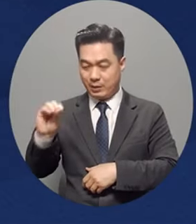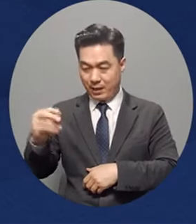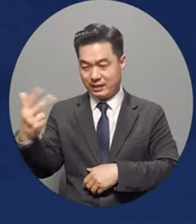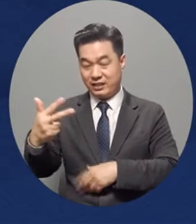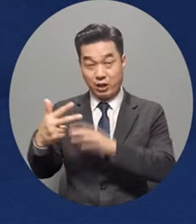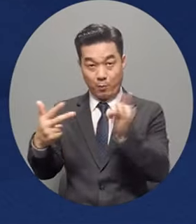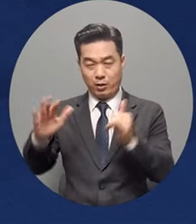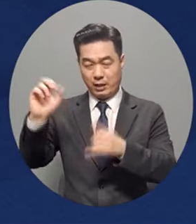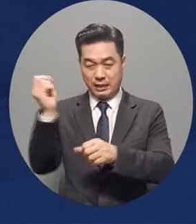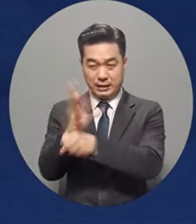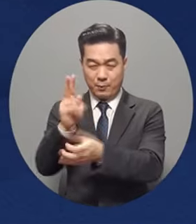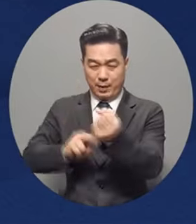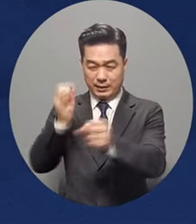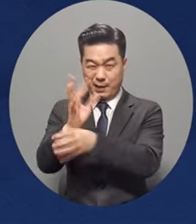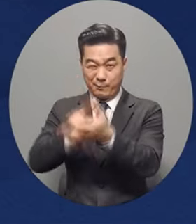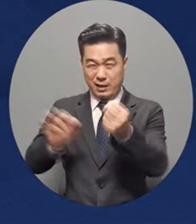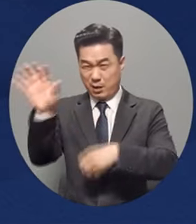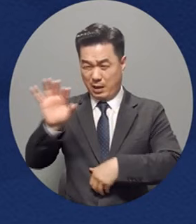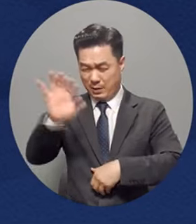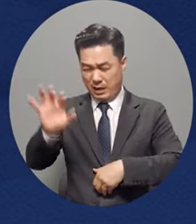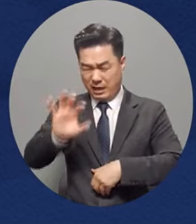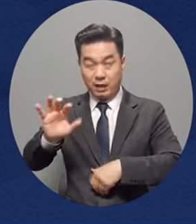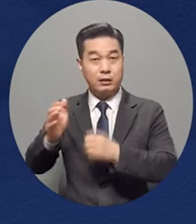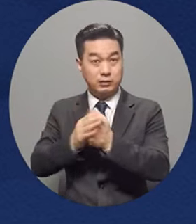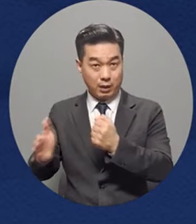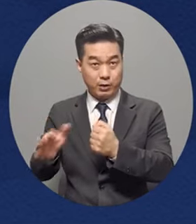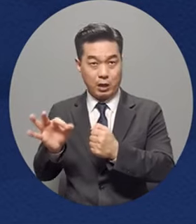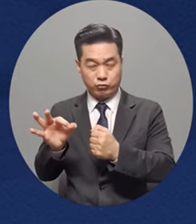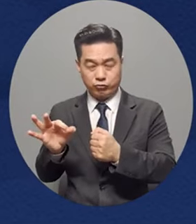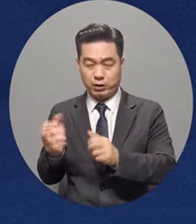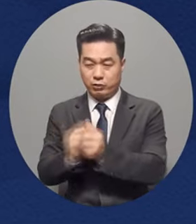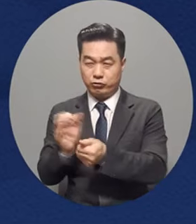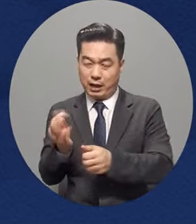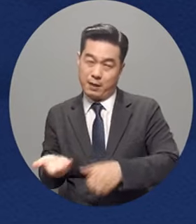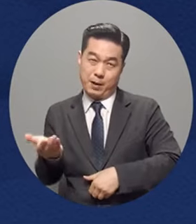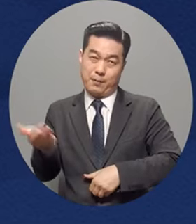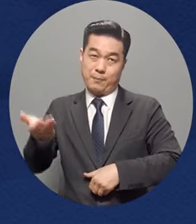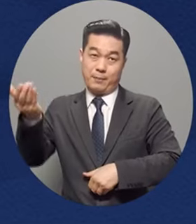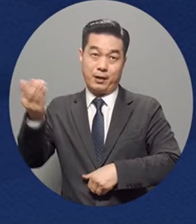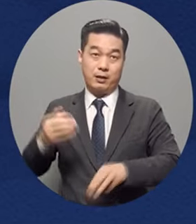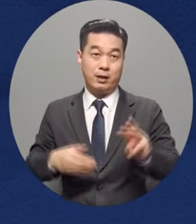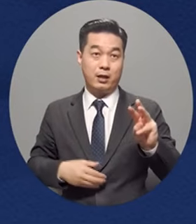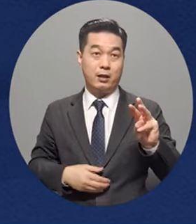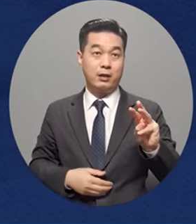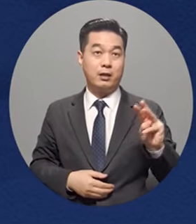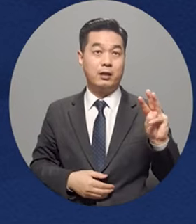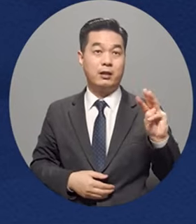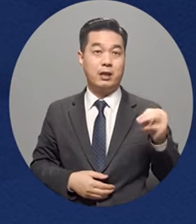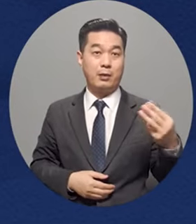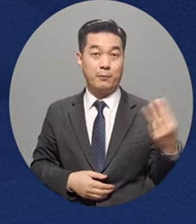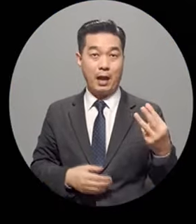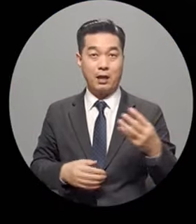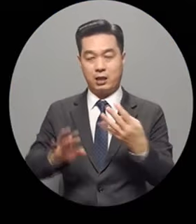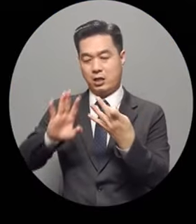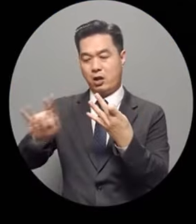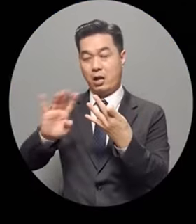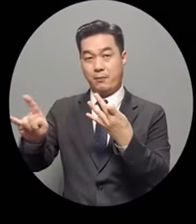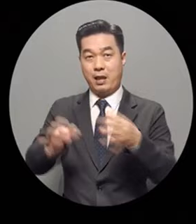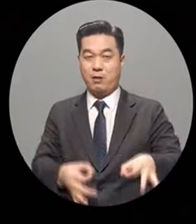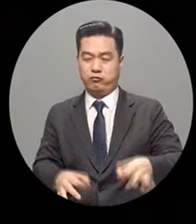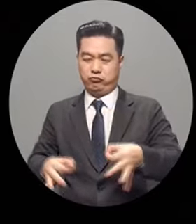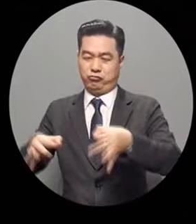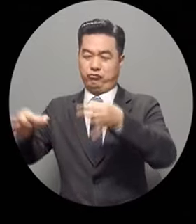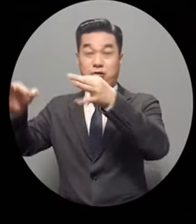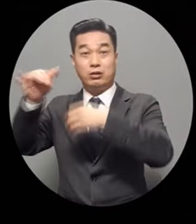10월 3,400원대였던 영풍재지 주가는 1년 만에 4만 8천 원대로 14배가량 급등했습니다. 이들이